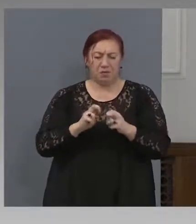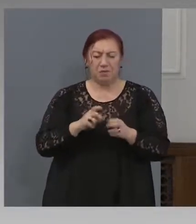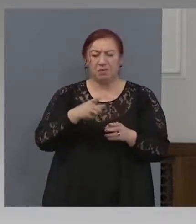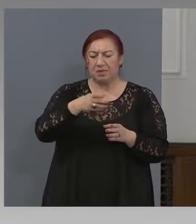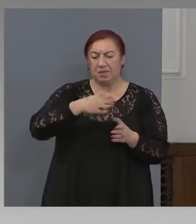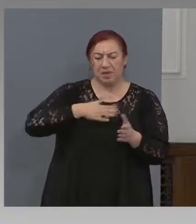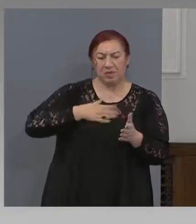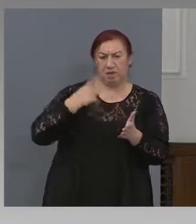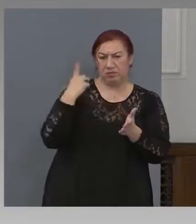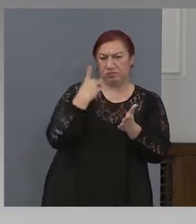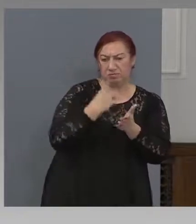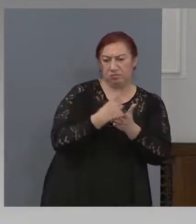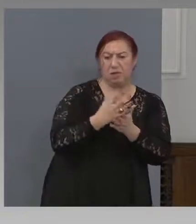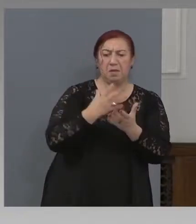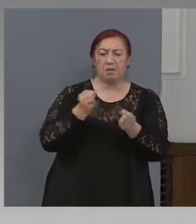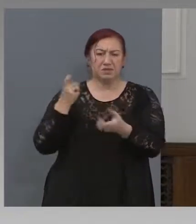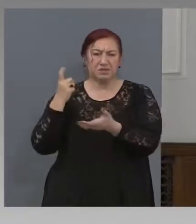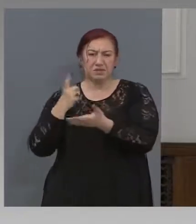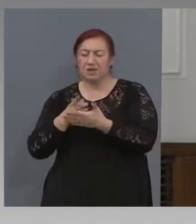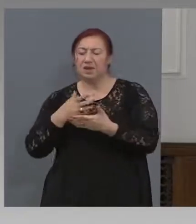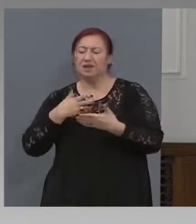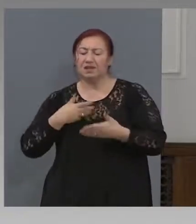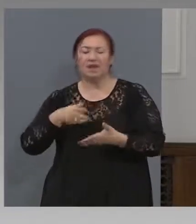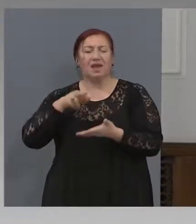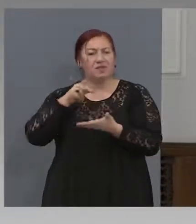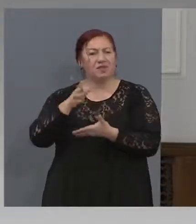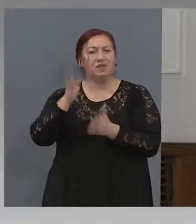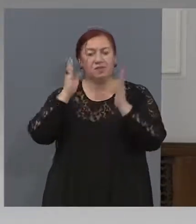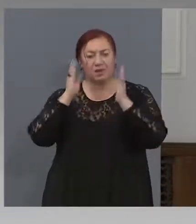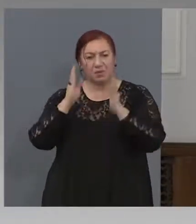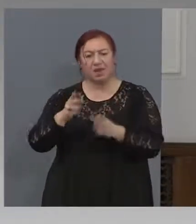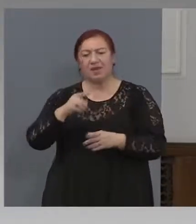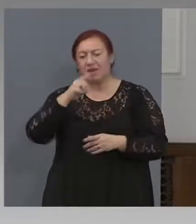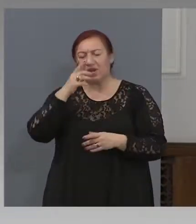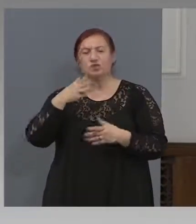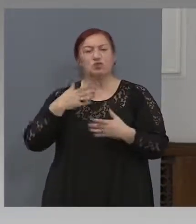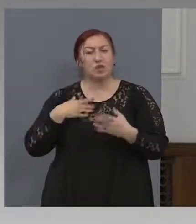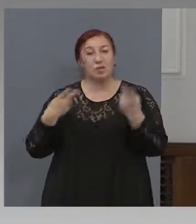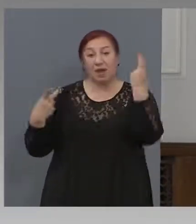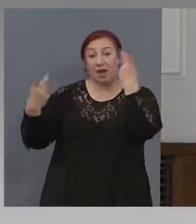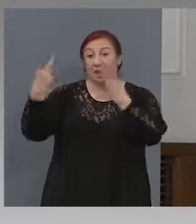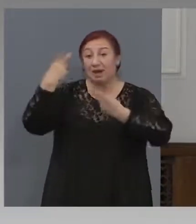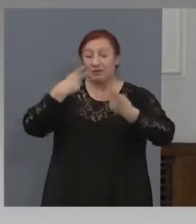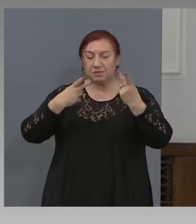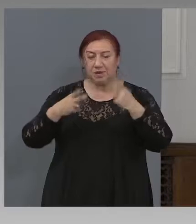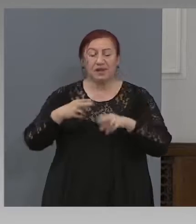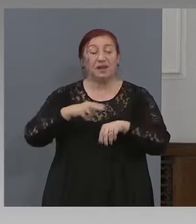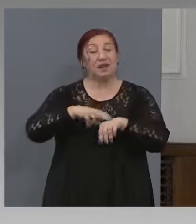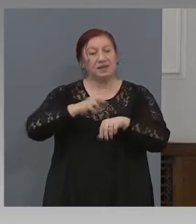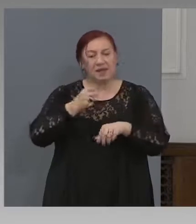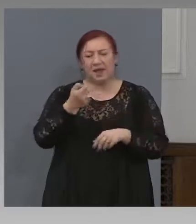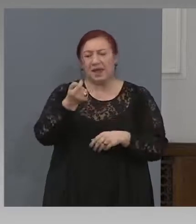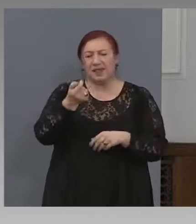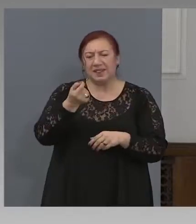променяме. Вървим напред. Важното е да има разбиране. Да, дребни детайли обсъждахме. Благодаря